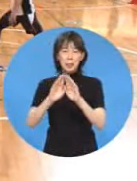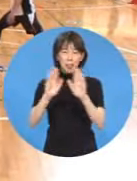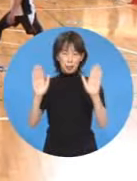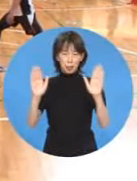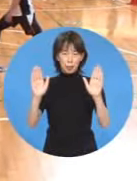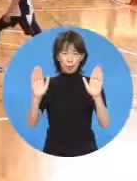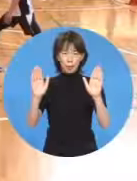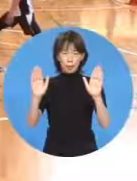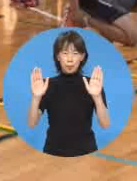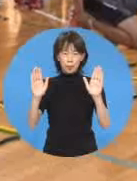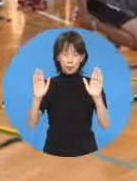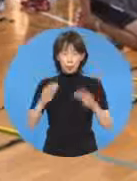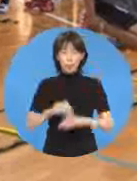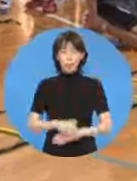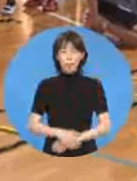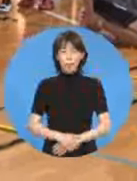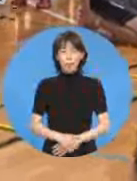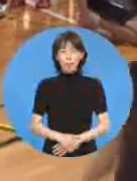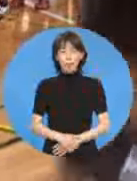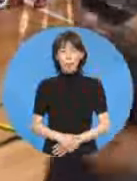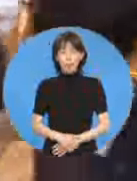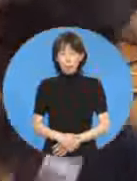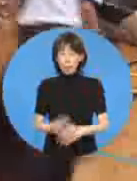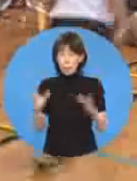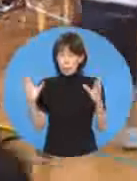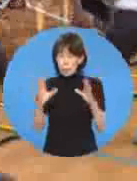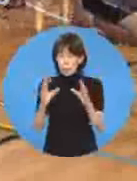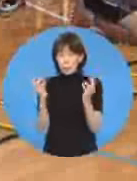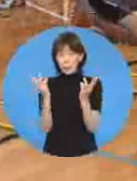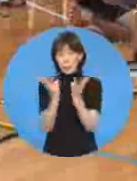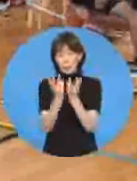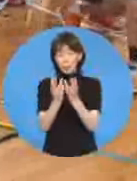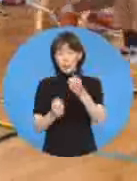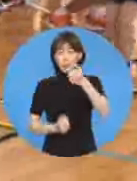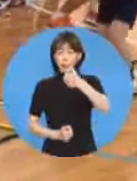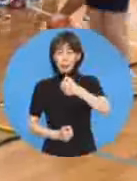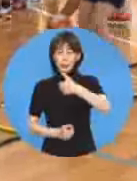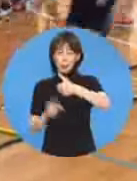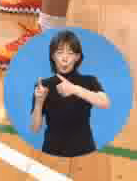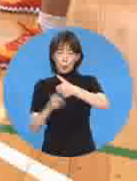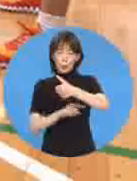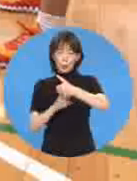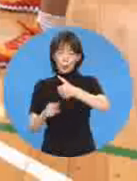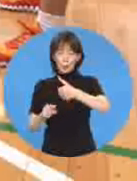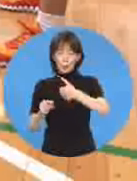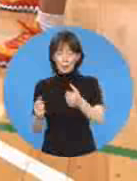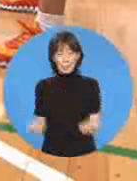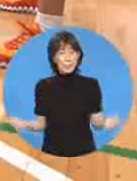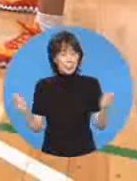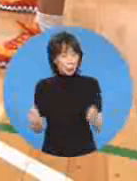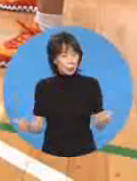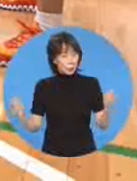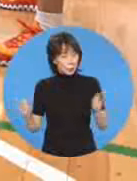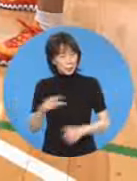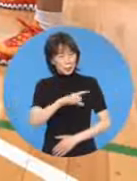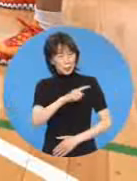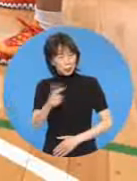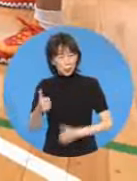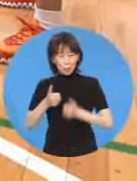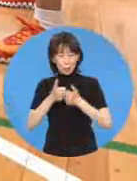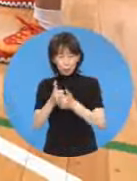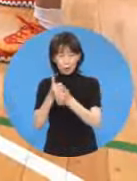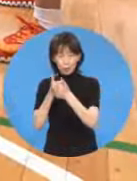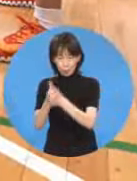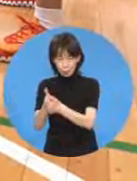行われましたこの日は55人の子供たちが集まり縄跳びや跳び箱マット